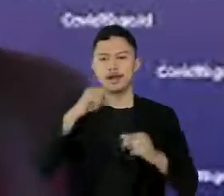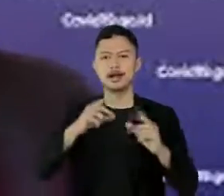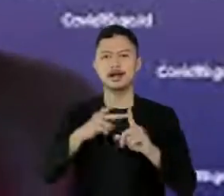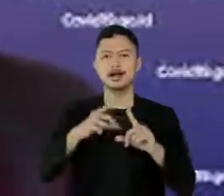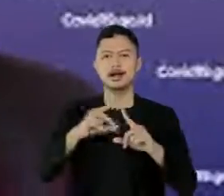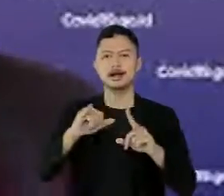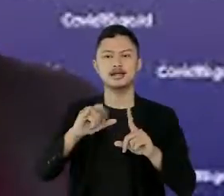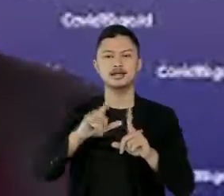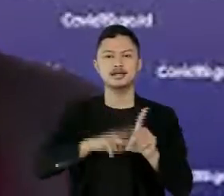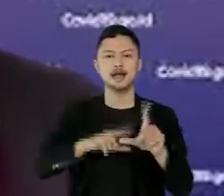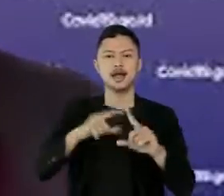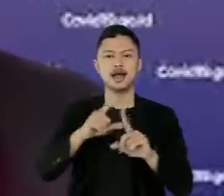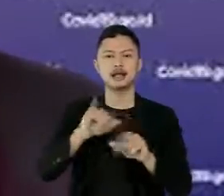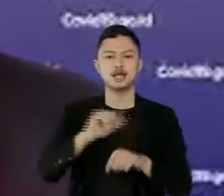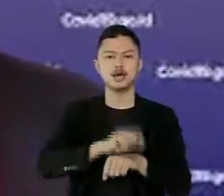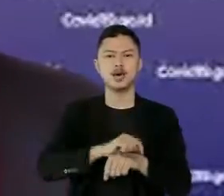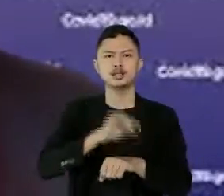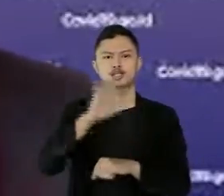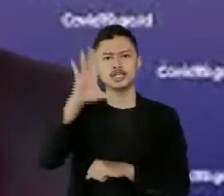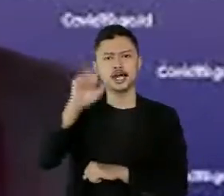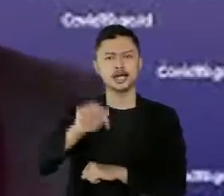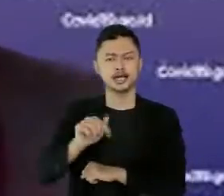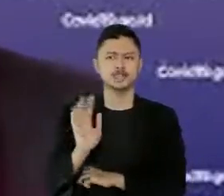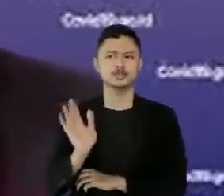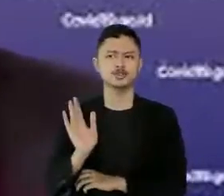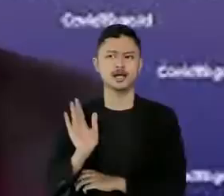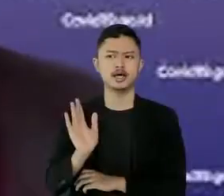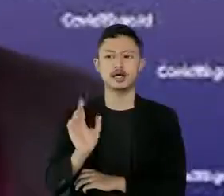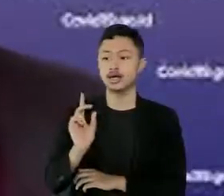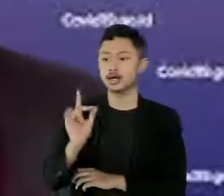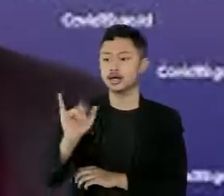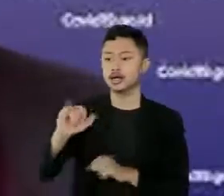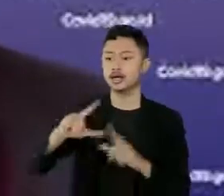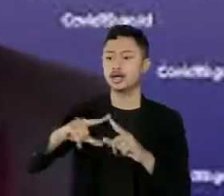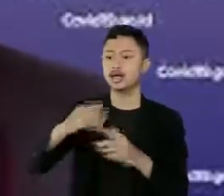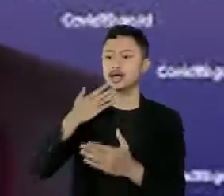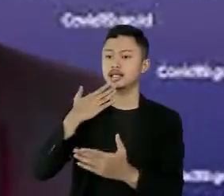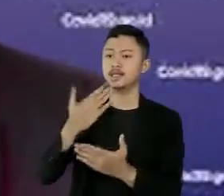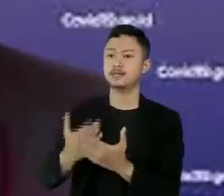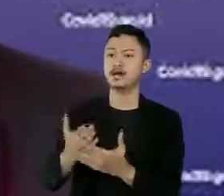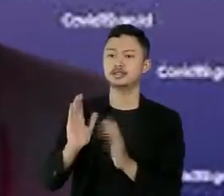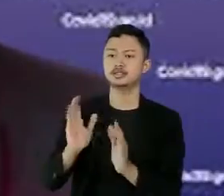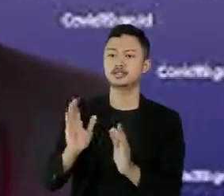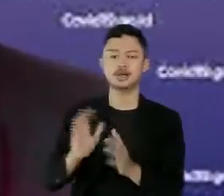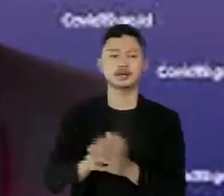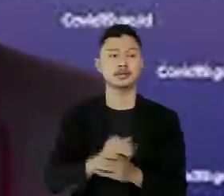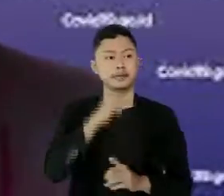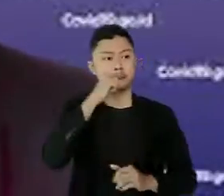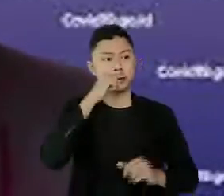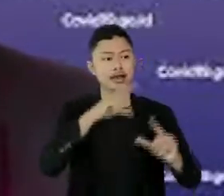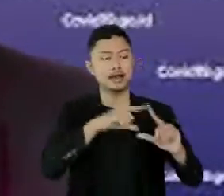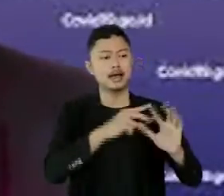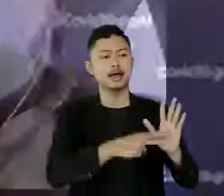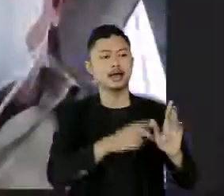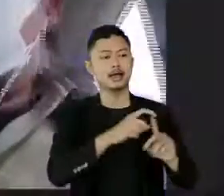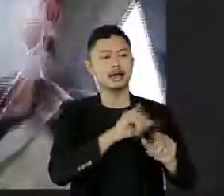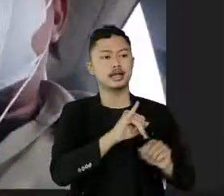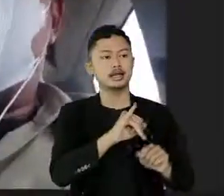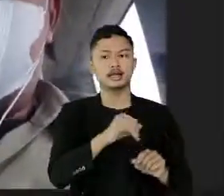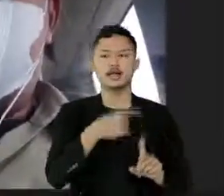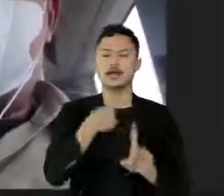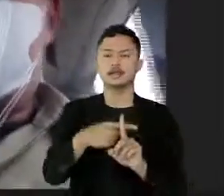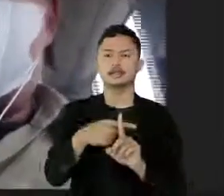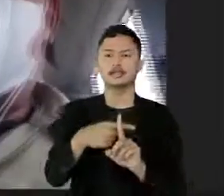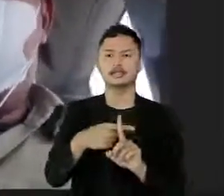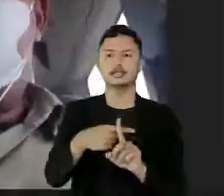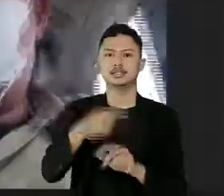untuk waktunya yang diberikan pada siang hari ini. Mbak Ria juga terima kasih. dan juga Pak Andi, dan juga